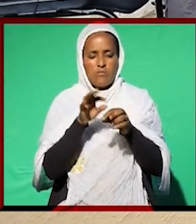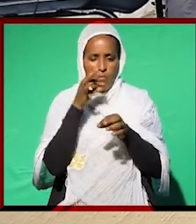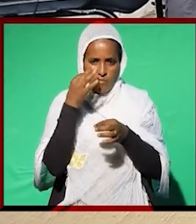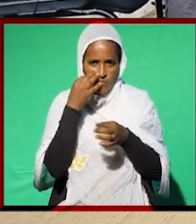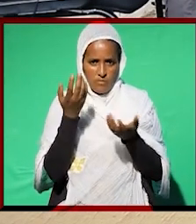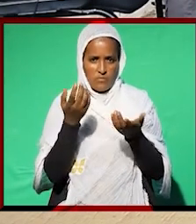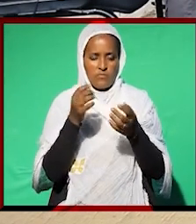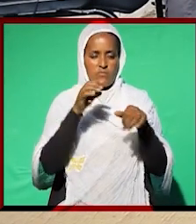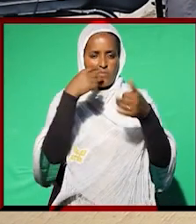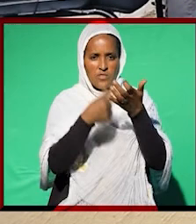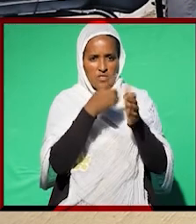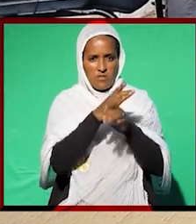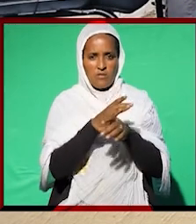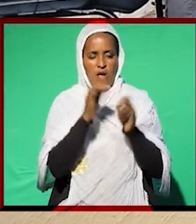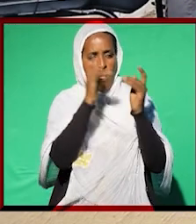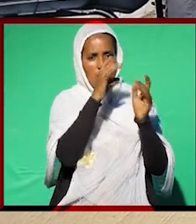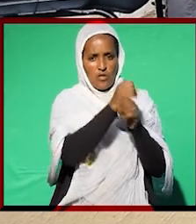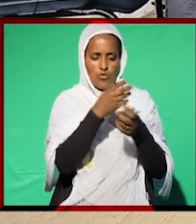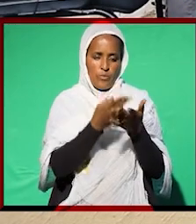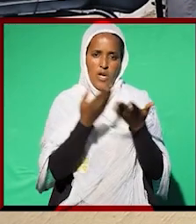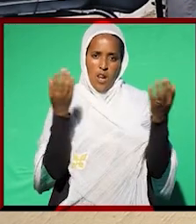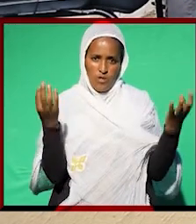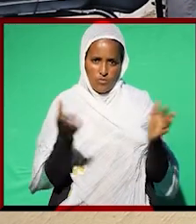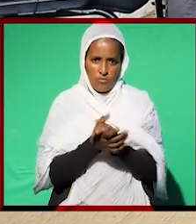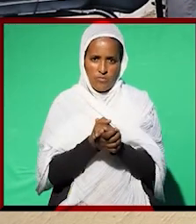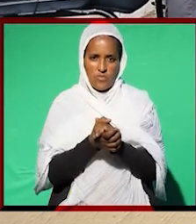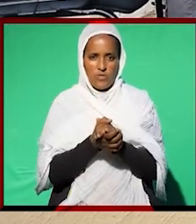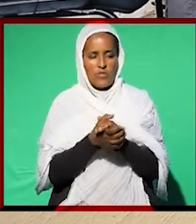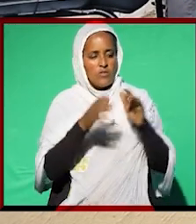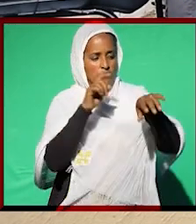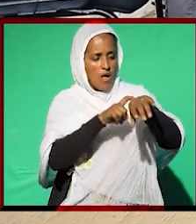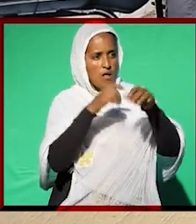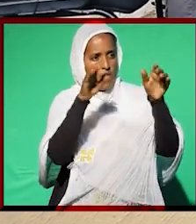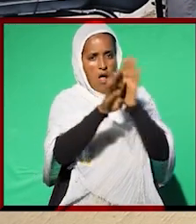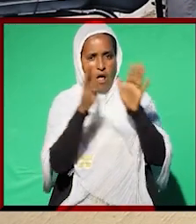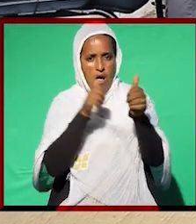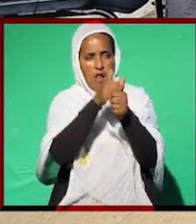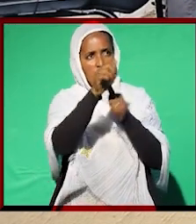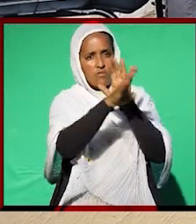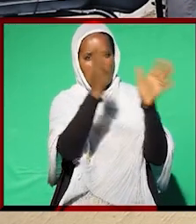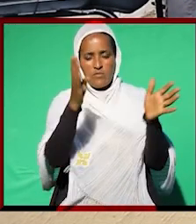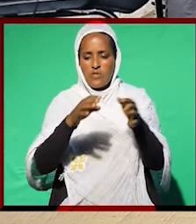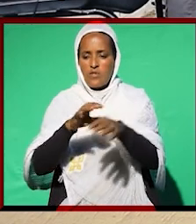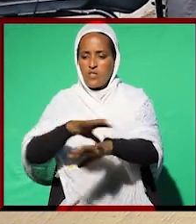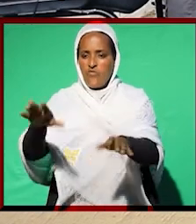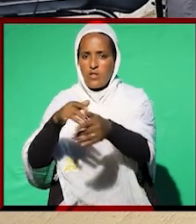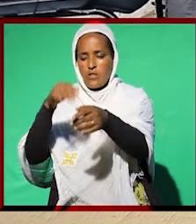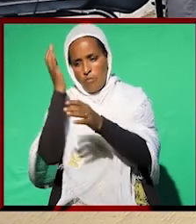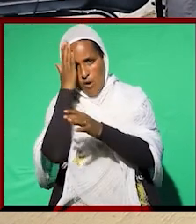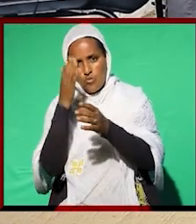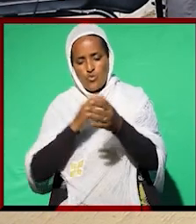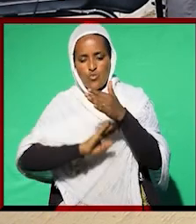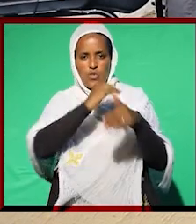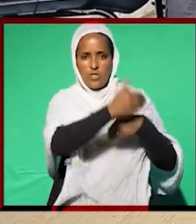ቅጠል ተበልቶ መጠጥ ተጠጥቶ አልጋ እንዳይዙ ብር የላቸው ግቢ እንዳይገቡ ሰዓት አልፏል። አስፓልት ላይ የሚያድሩ ትውልዶች